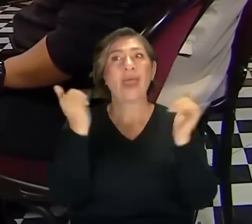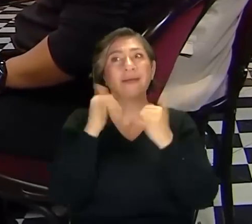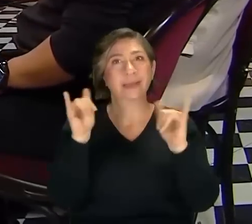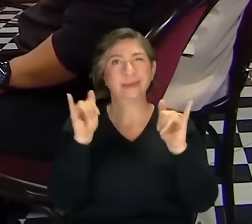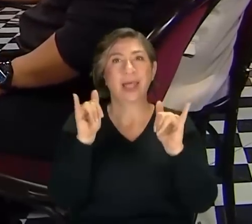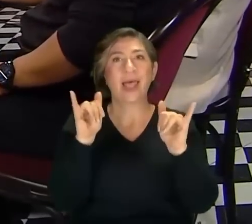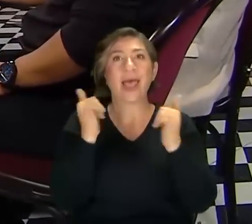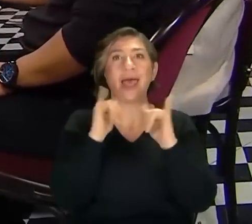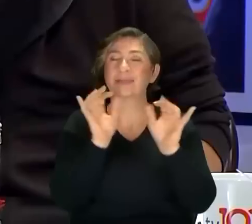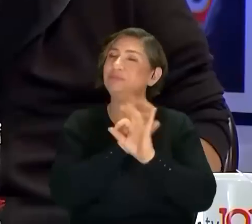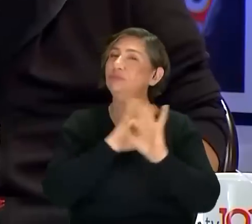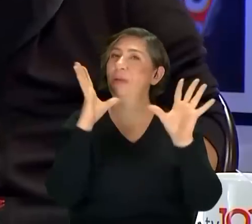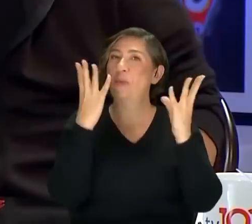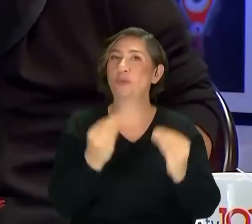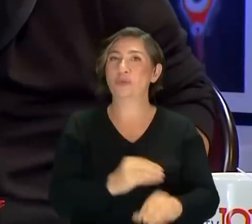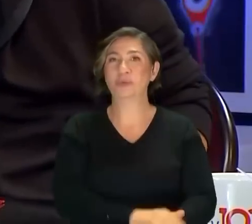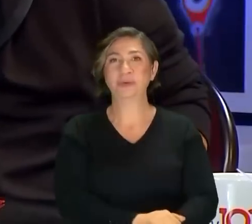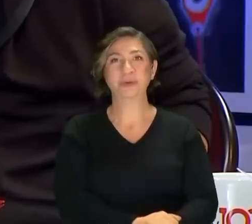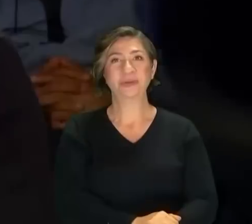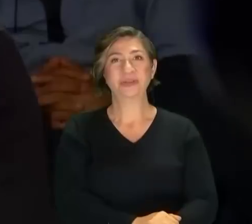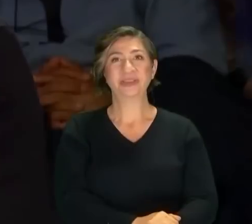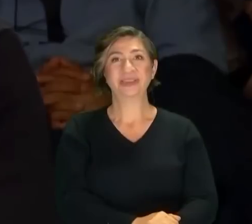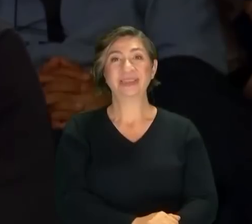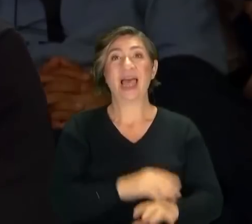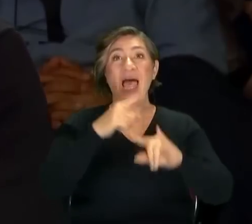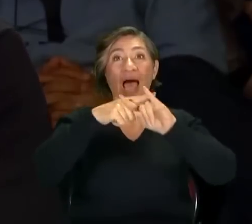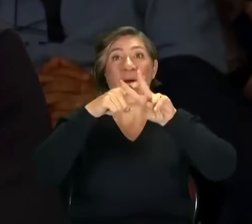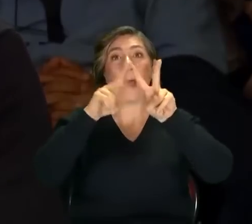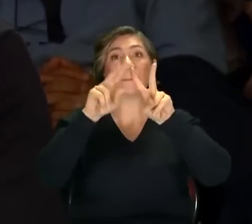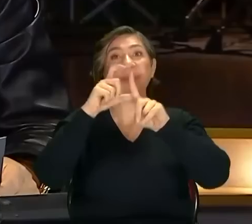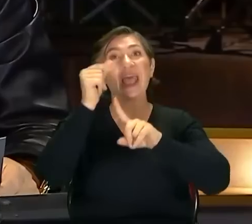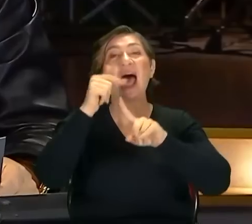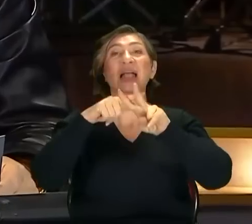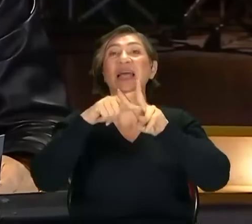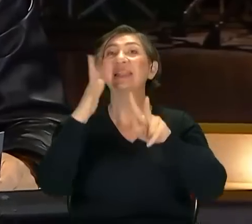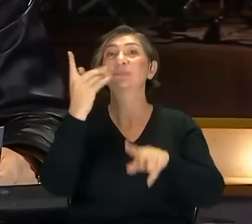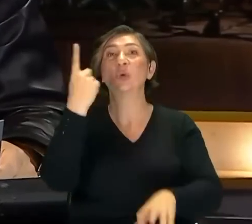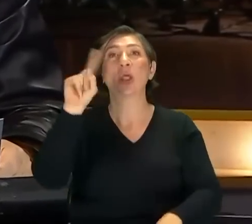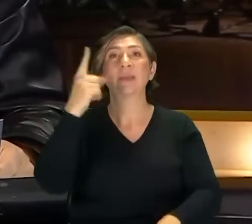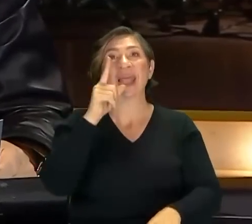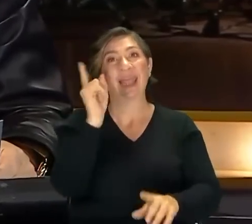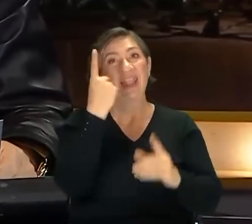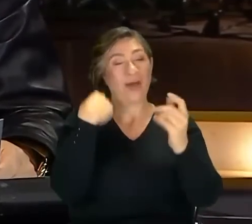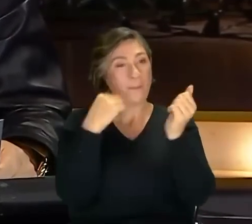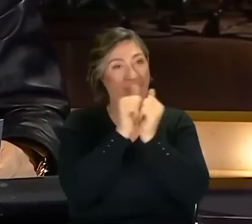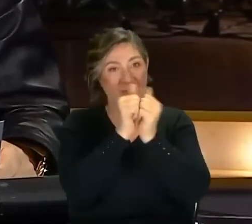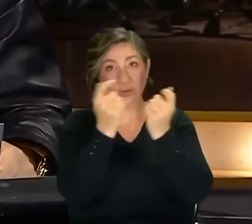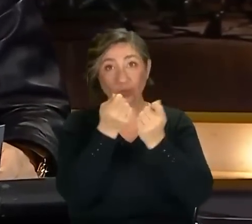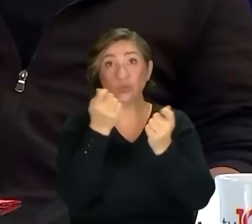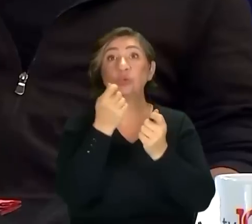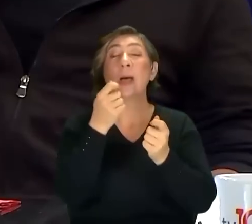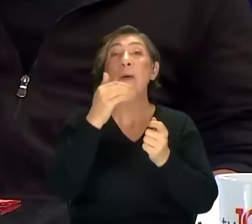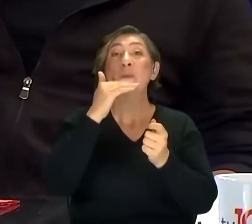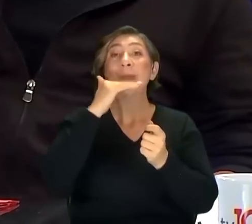eğleniriz. Eğlendik de. Eğlendik, böyle bir evet. film oldu gerçekten. Of be. Hamdi Alkan nasıl bir yönetmen? Nasıl buldun? Sen ilk defa çalışıyorsun. Ben ilk defa çalışıyorum. Hı-hı.